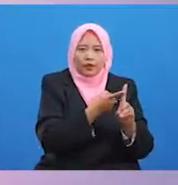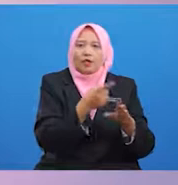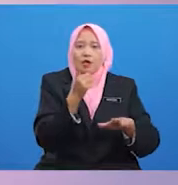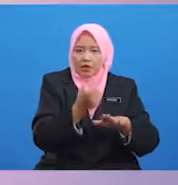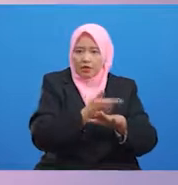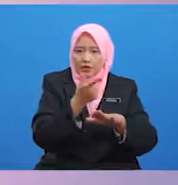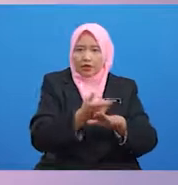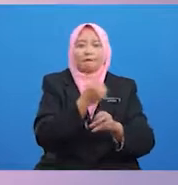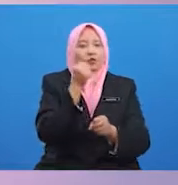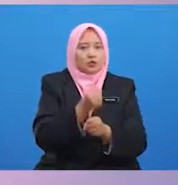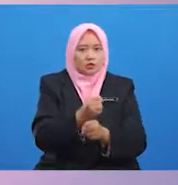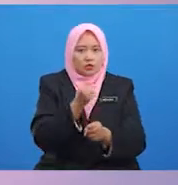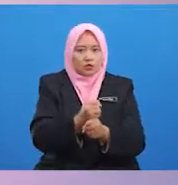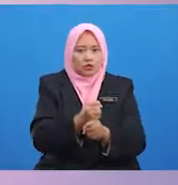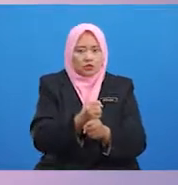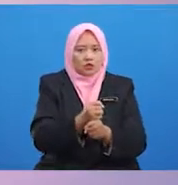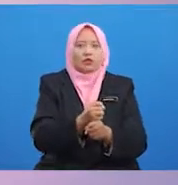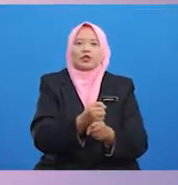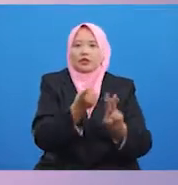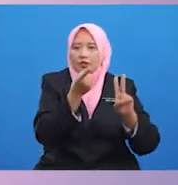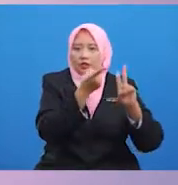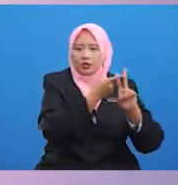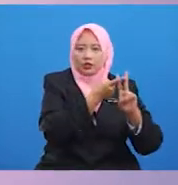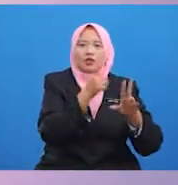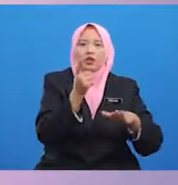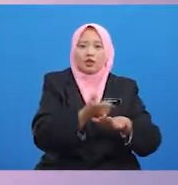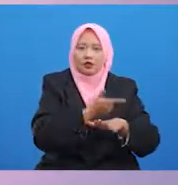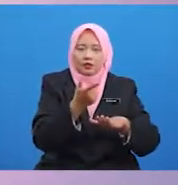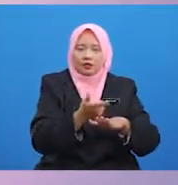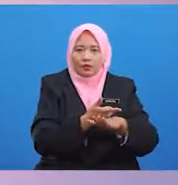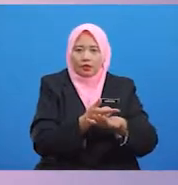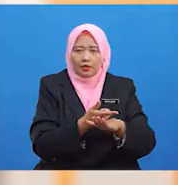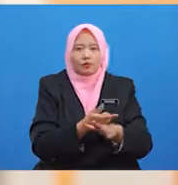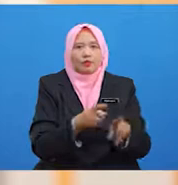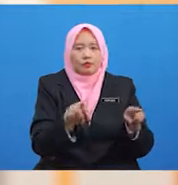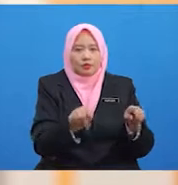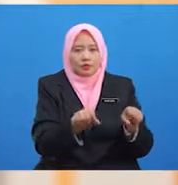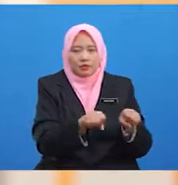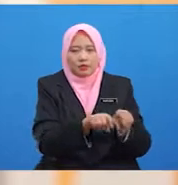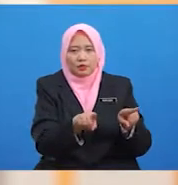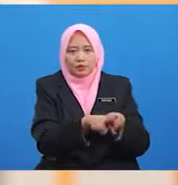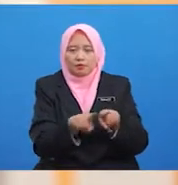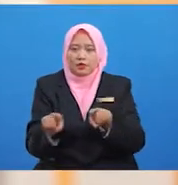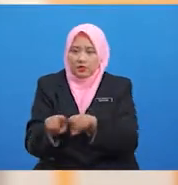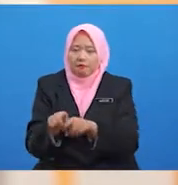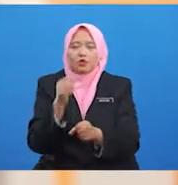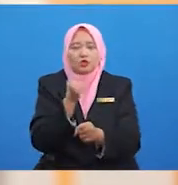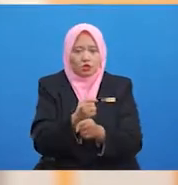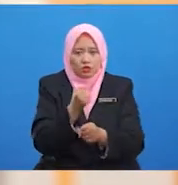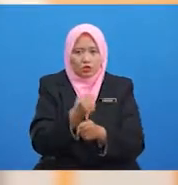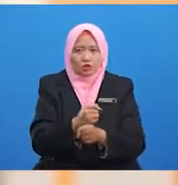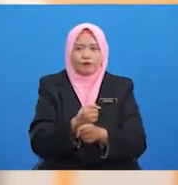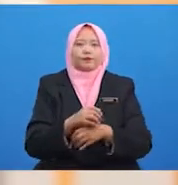latihan pekerja dan yang kedua latihan sambil kerja. Murid-murid, selain